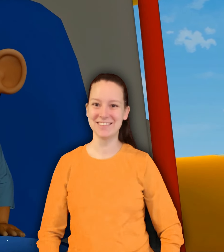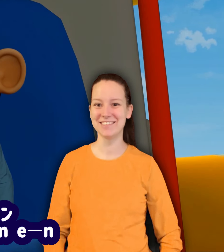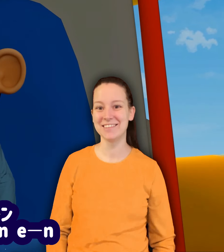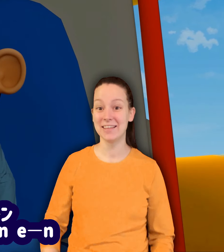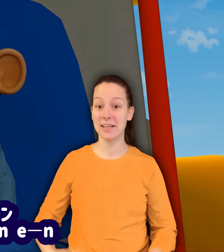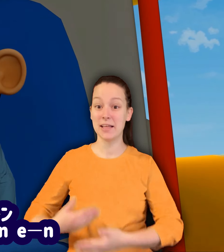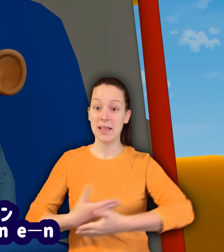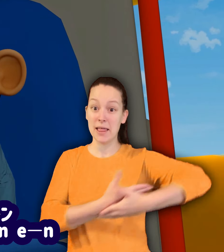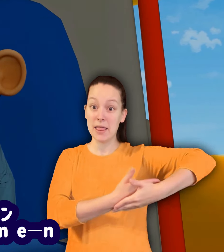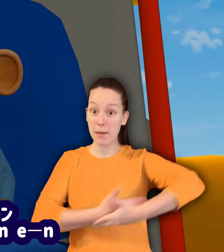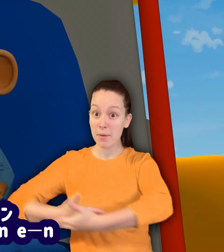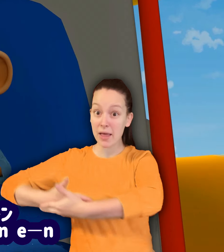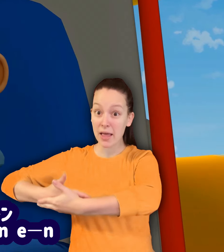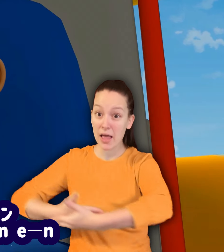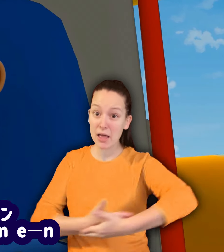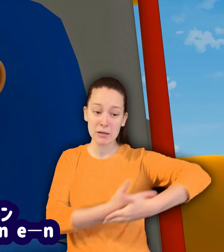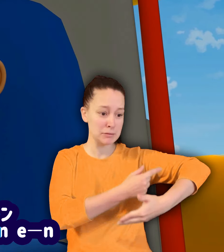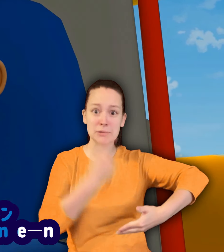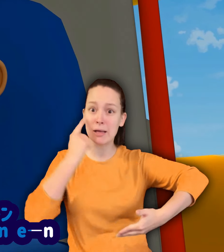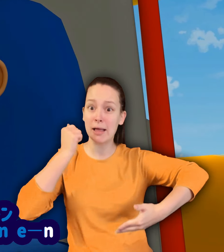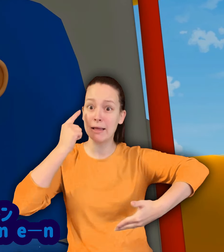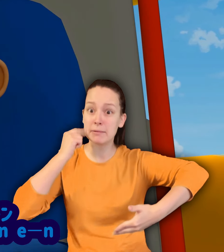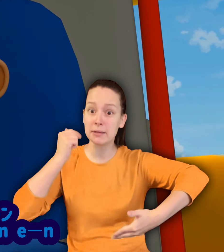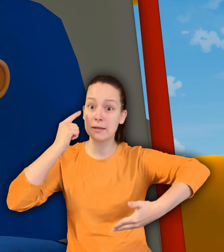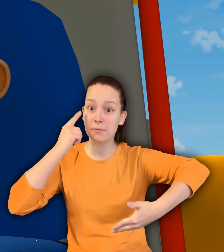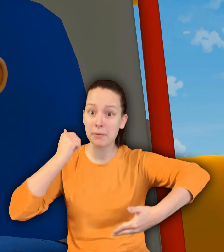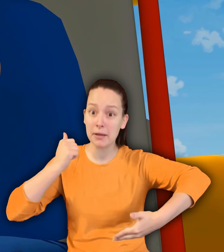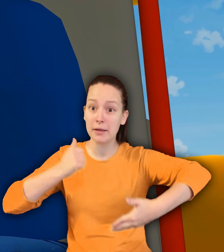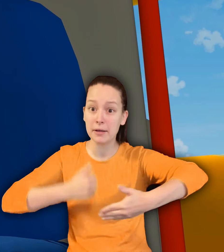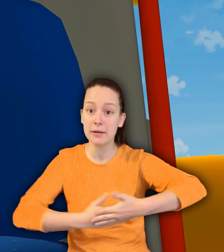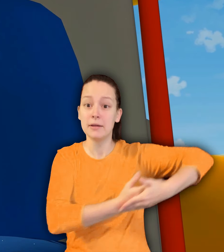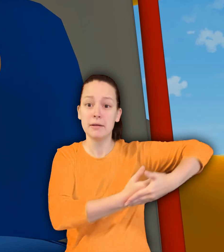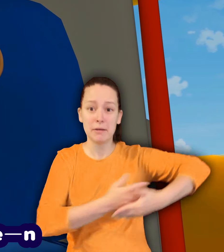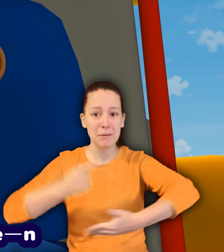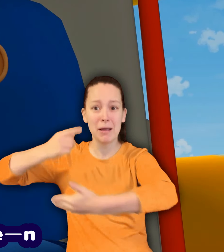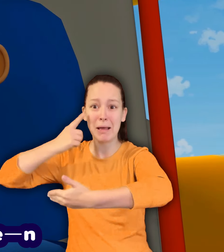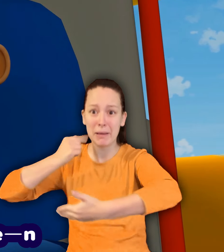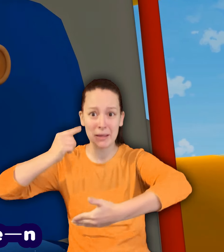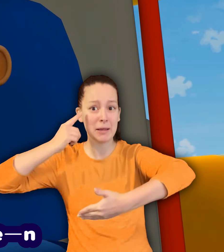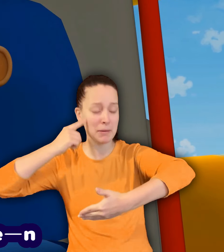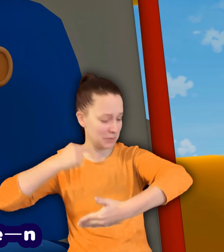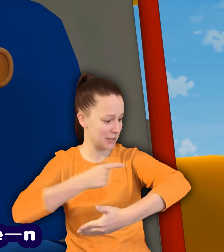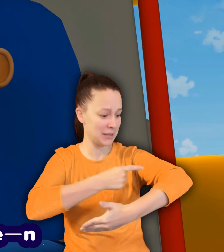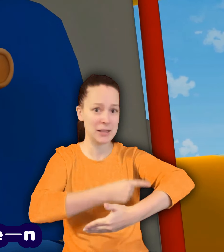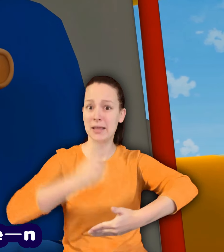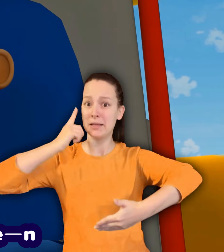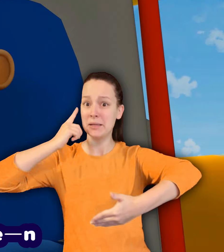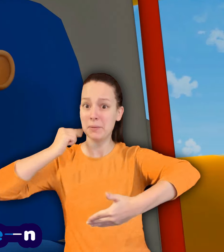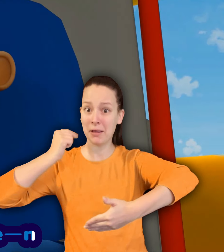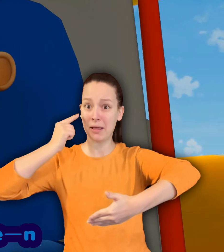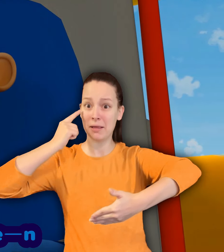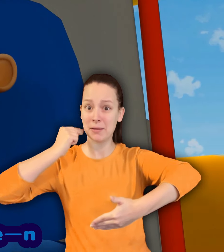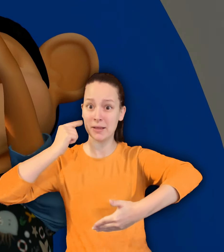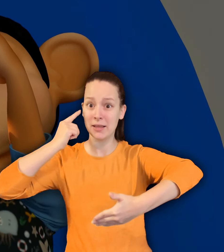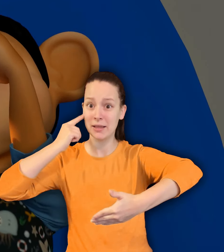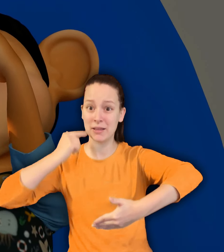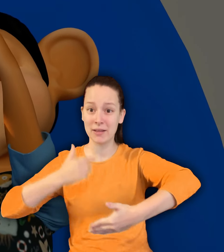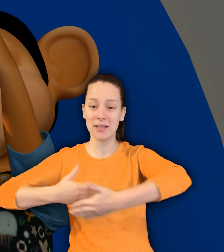プププバスの赤ちゃんええええええ